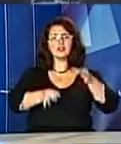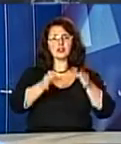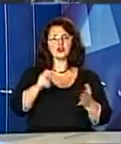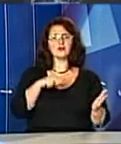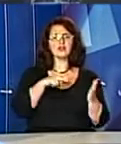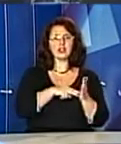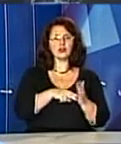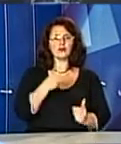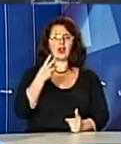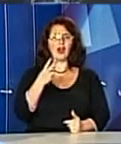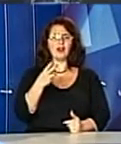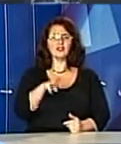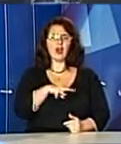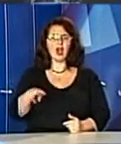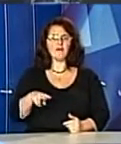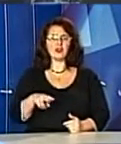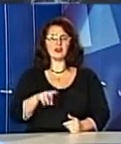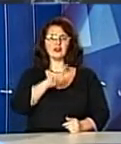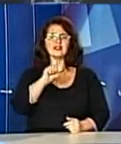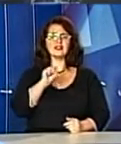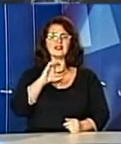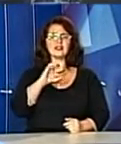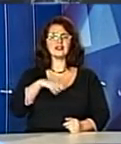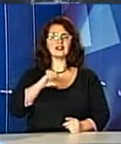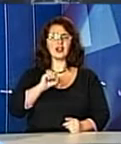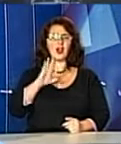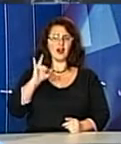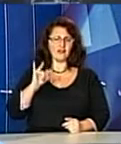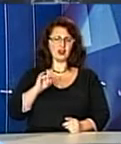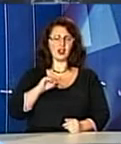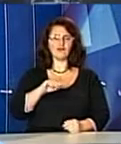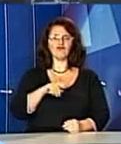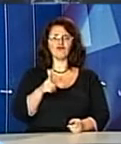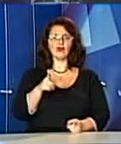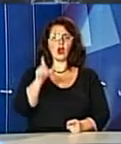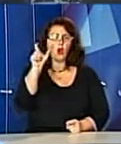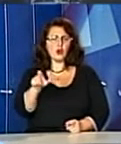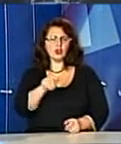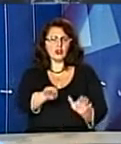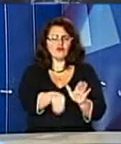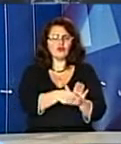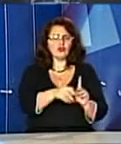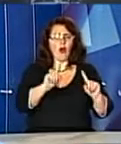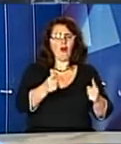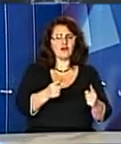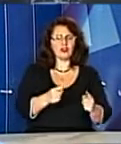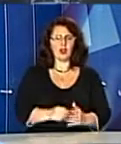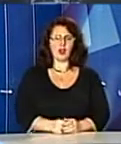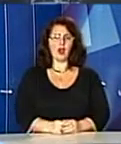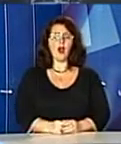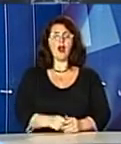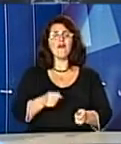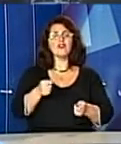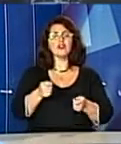встановив 2 мільйони застави підозрюваному в хабарництві Юрію Гольцю. Керівник управління житлового господарства